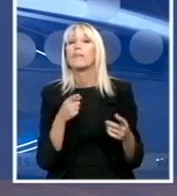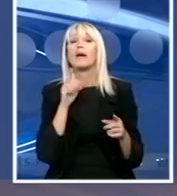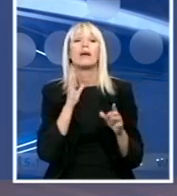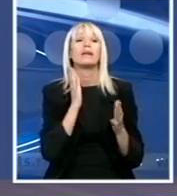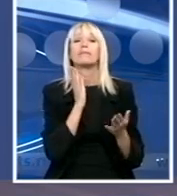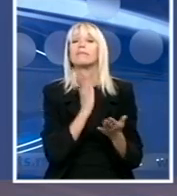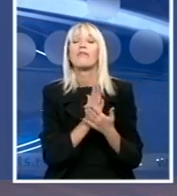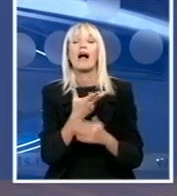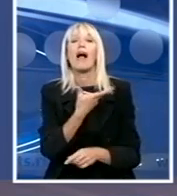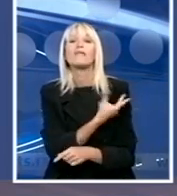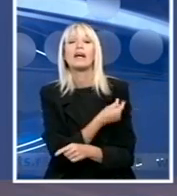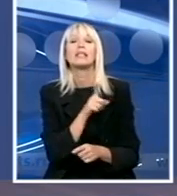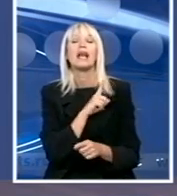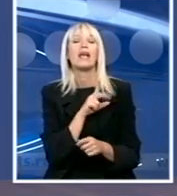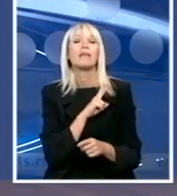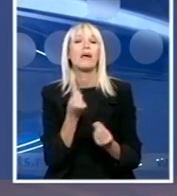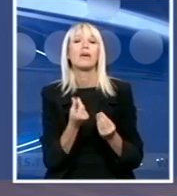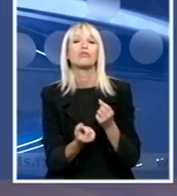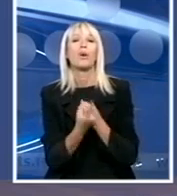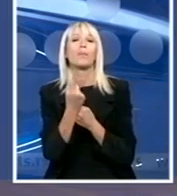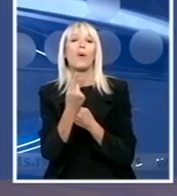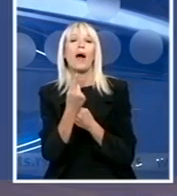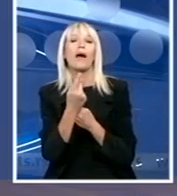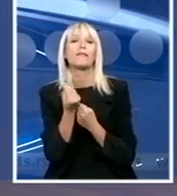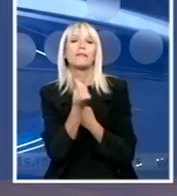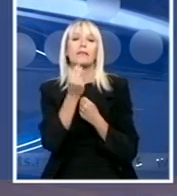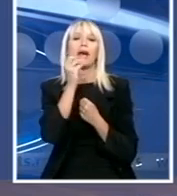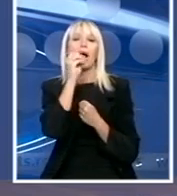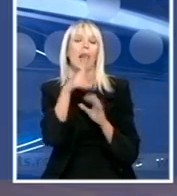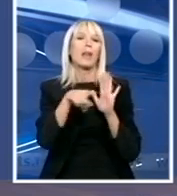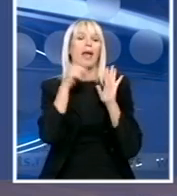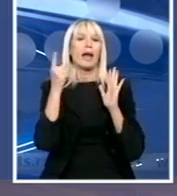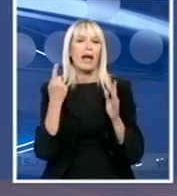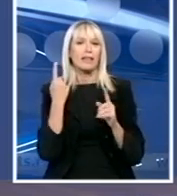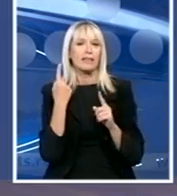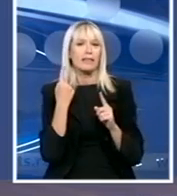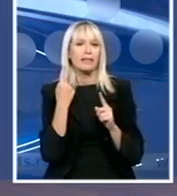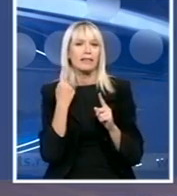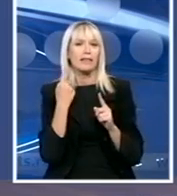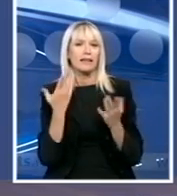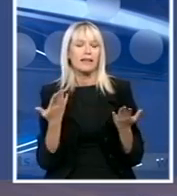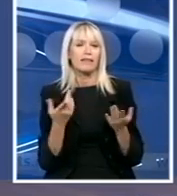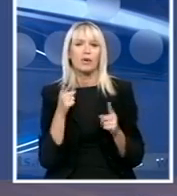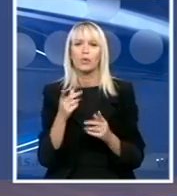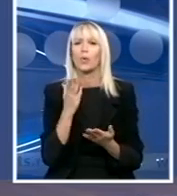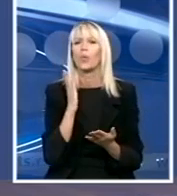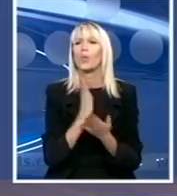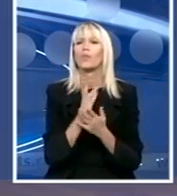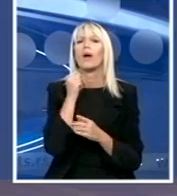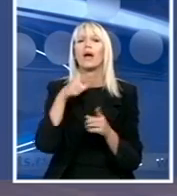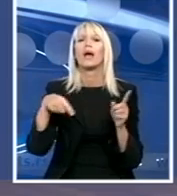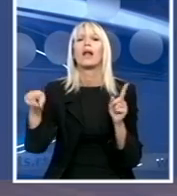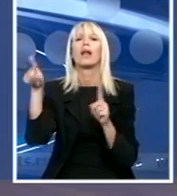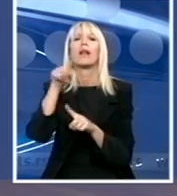reakcije. Vi znate da smo imali uvek i u svetu i kod nas, uvek pitanje koje je osnovno ljude uvek interesuje koje